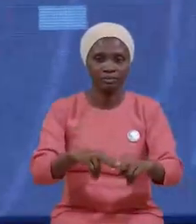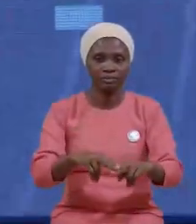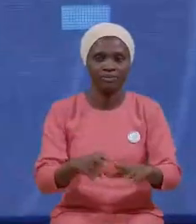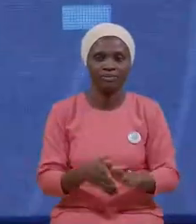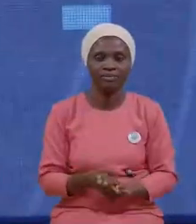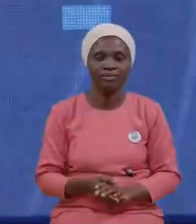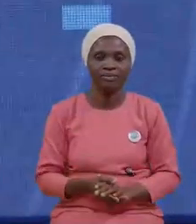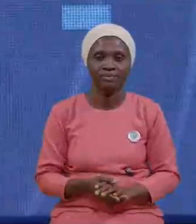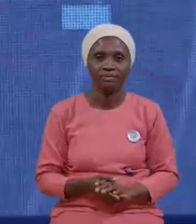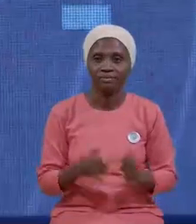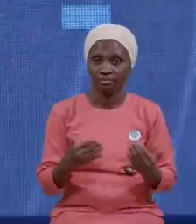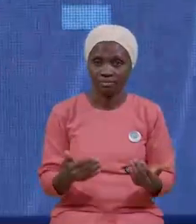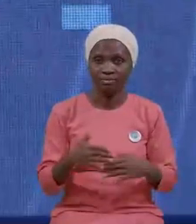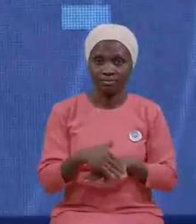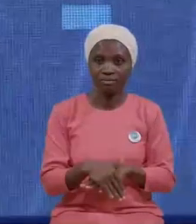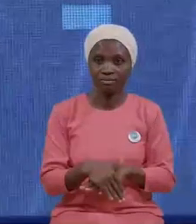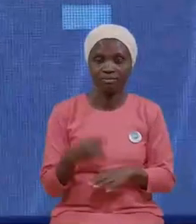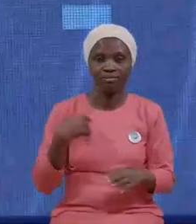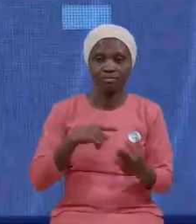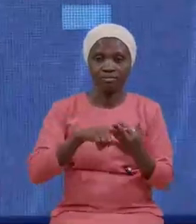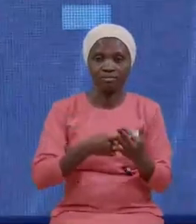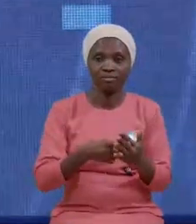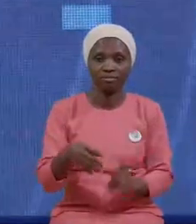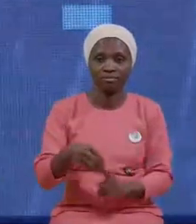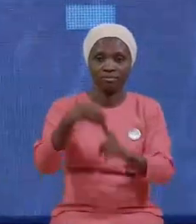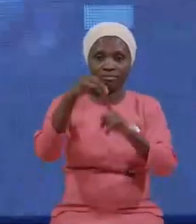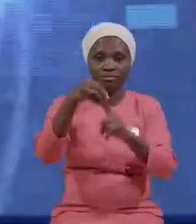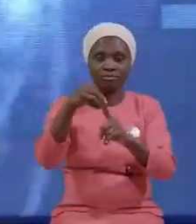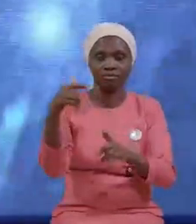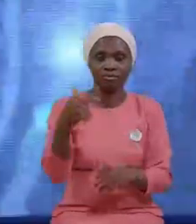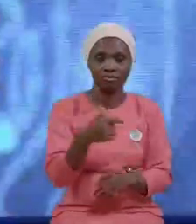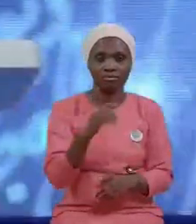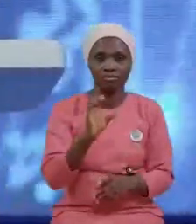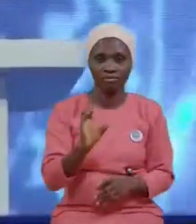Ce soir, nous commençons un JCK spécial.